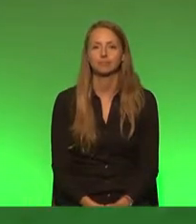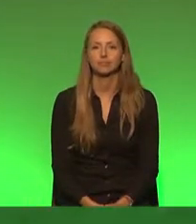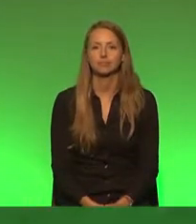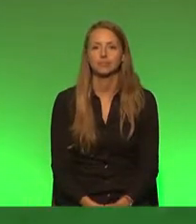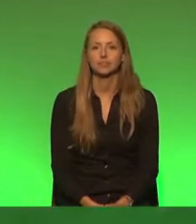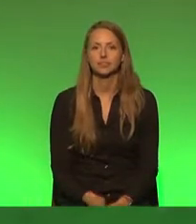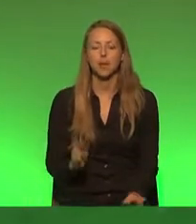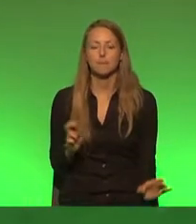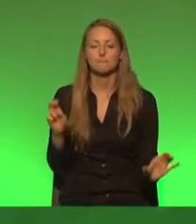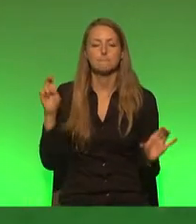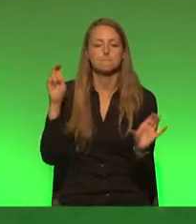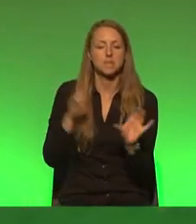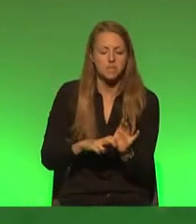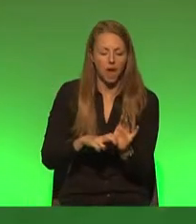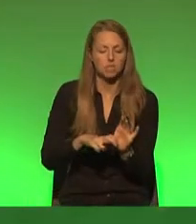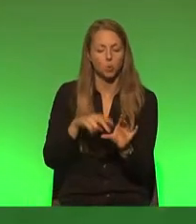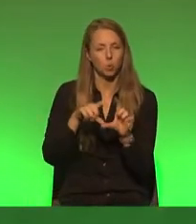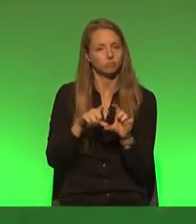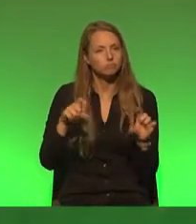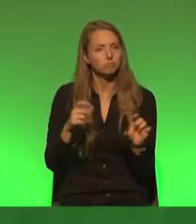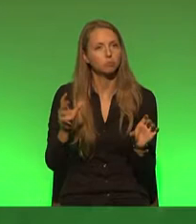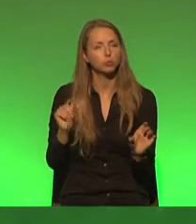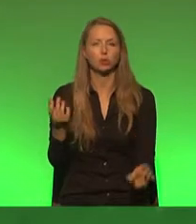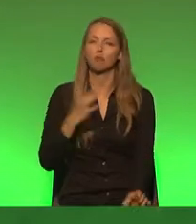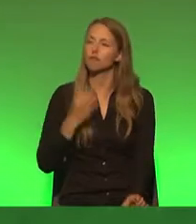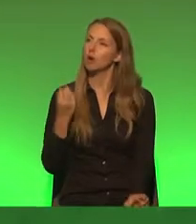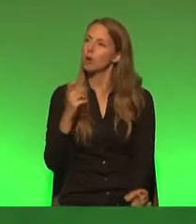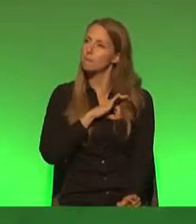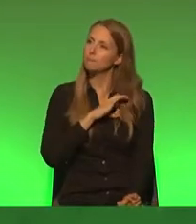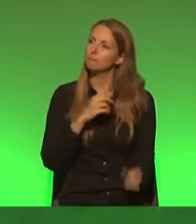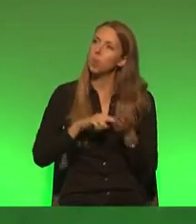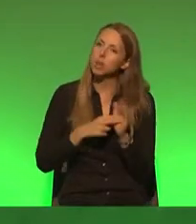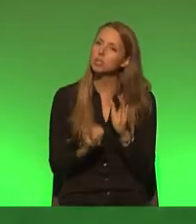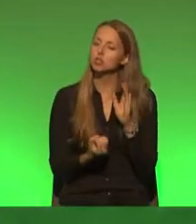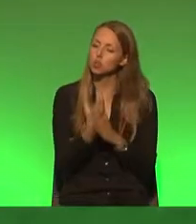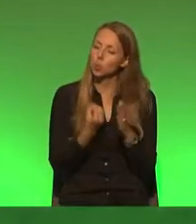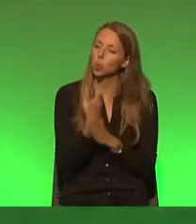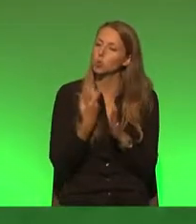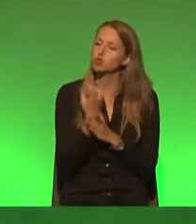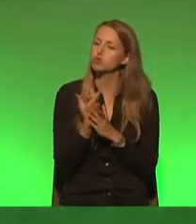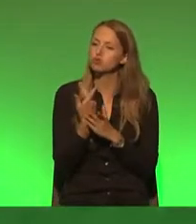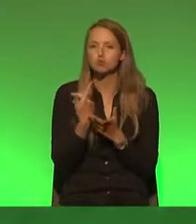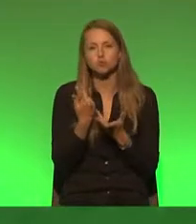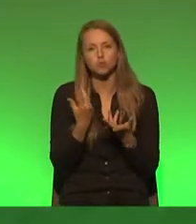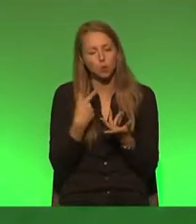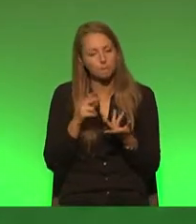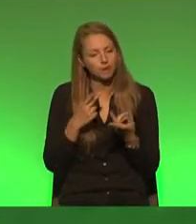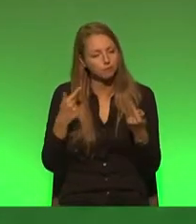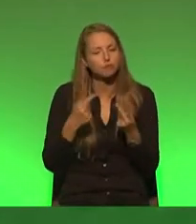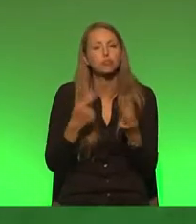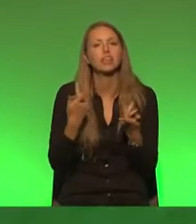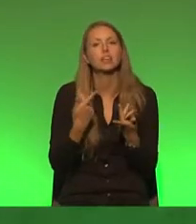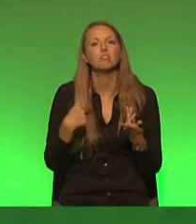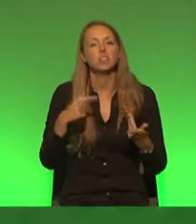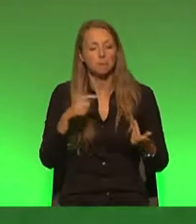Beteiligung bedeutet für mich aber auch, eine politische Kultur zu prägen, die Streit und Widerspruch in unserer Partei als das